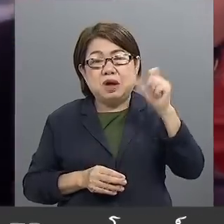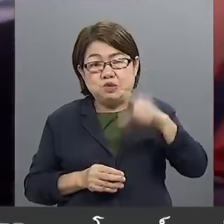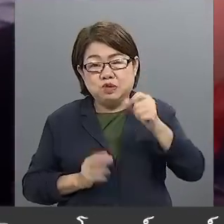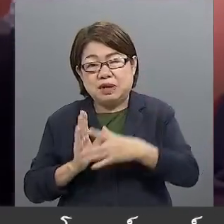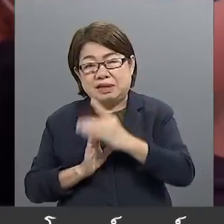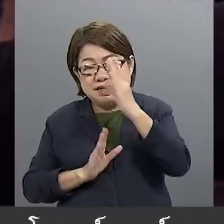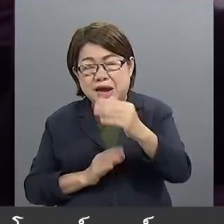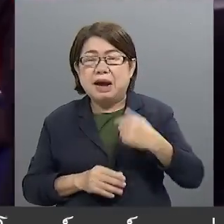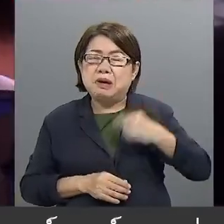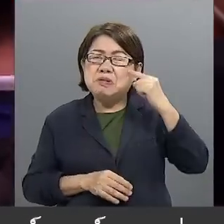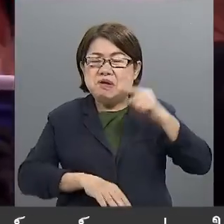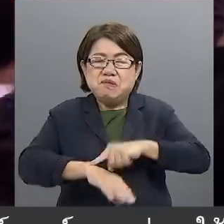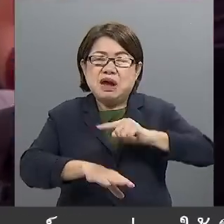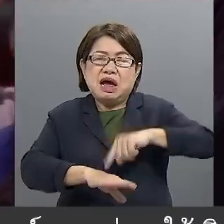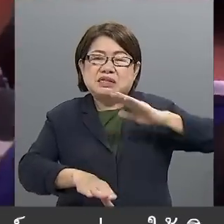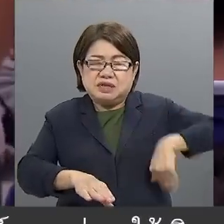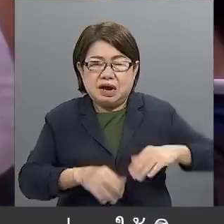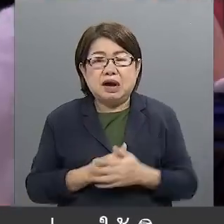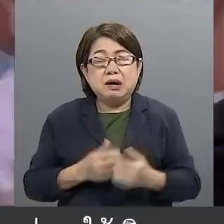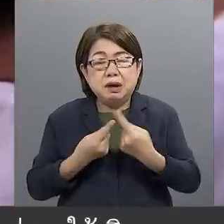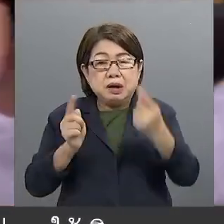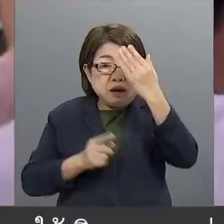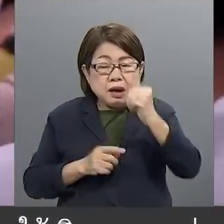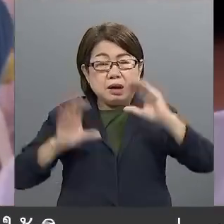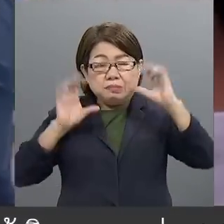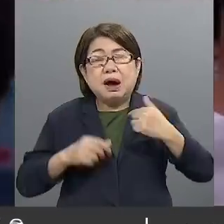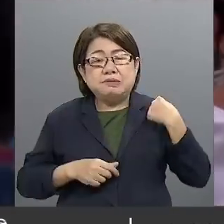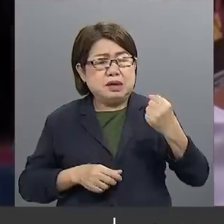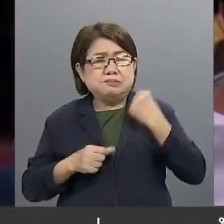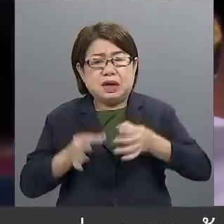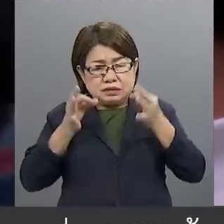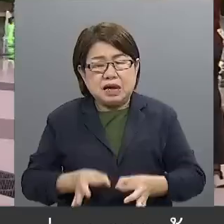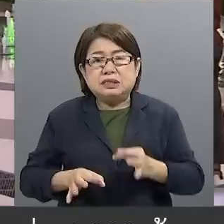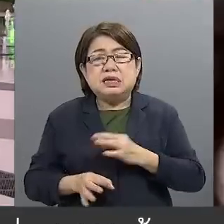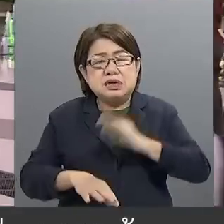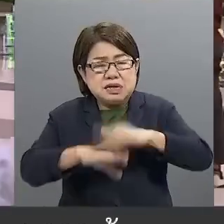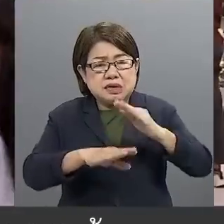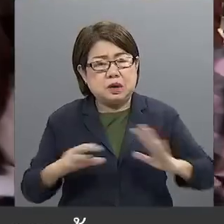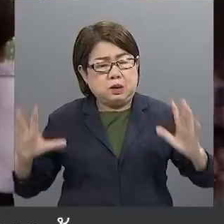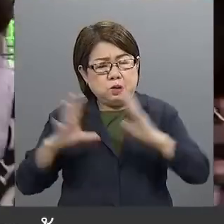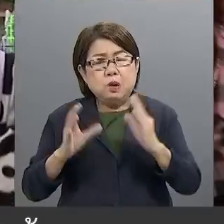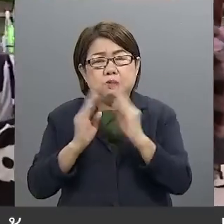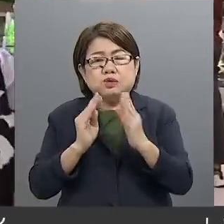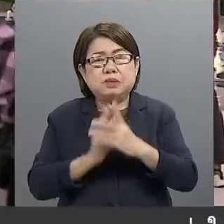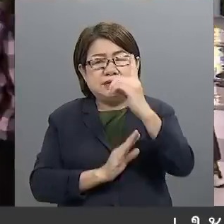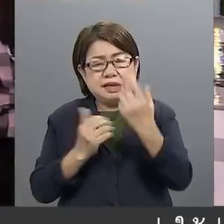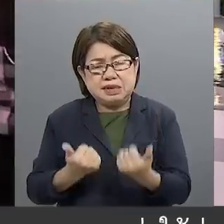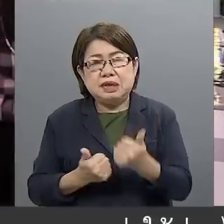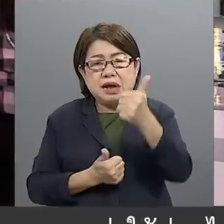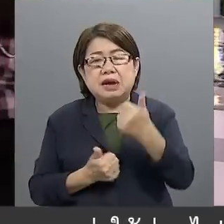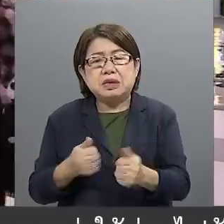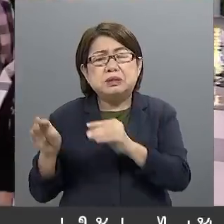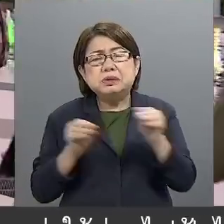เนื่องจากรัฐบาลมีอำนาจที่จะตัดสินใจประชุมได้ทันทีภายในสัปดาห์นี้ทั้งนี้มาว่าจะเป็นการยื้อเวลาของ